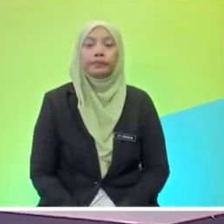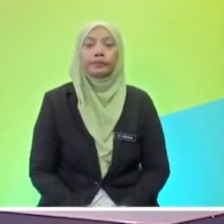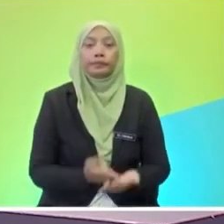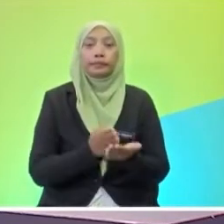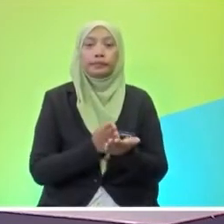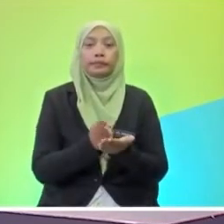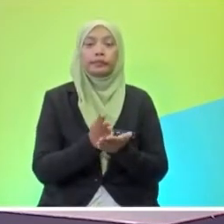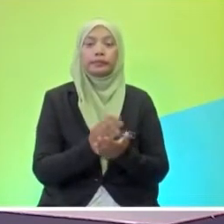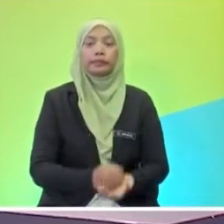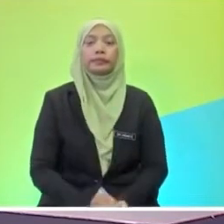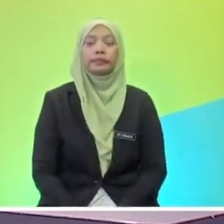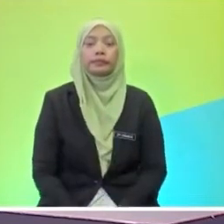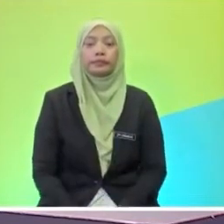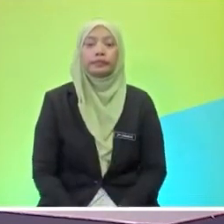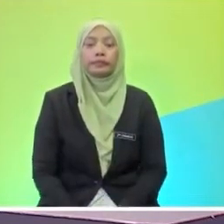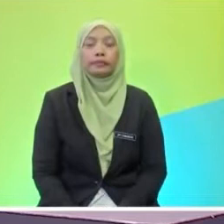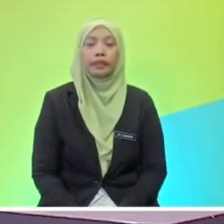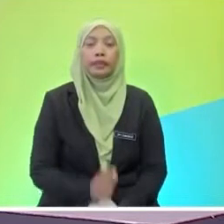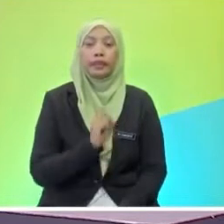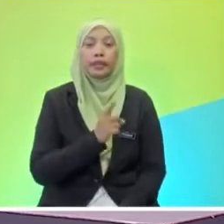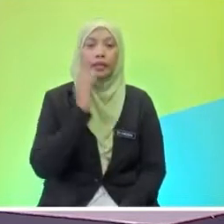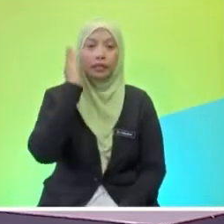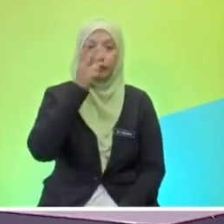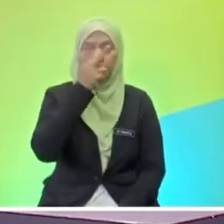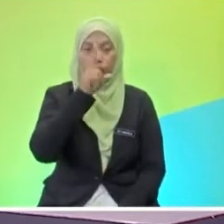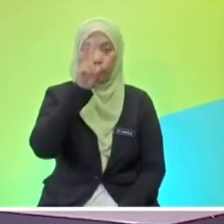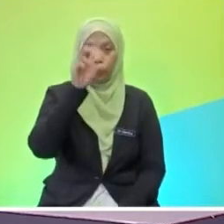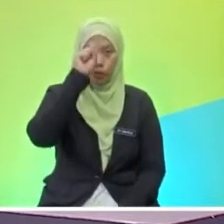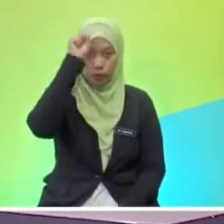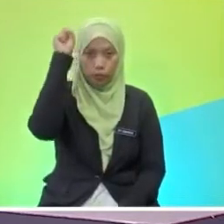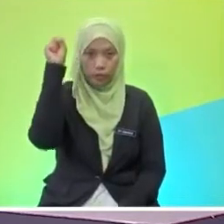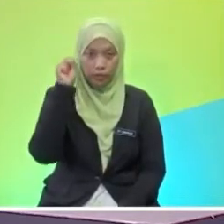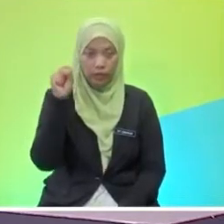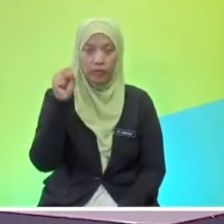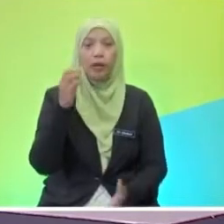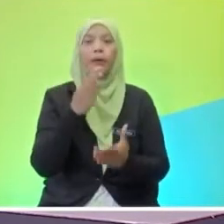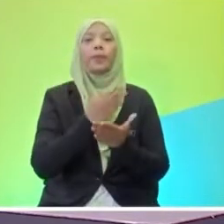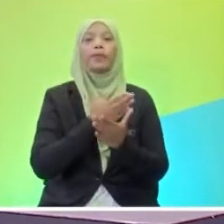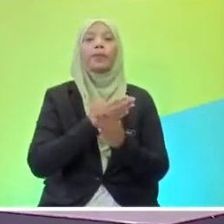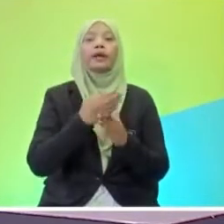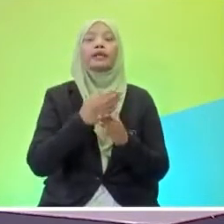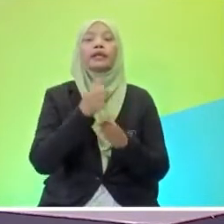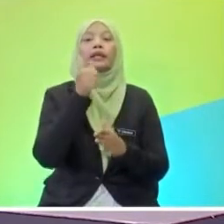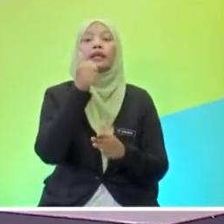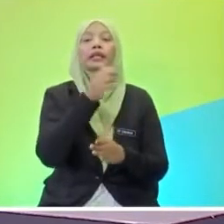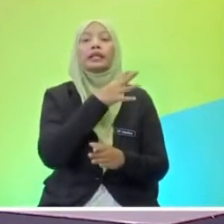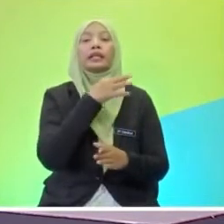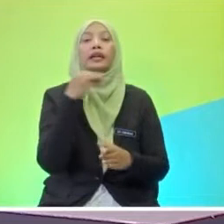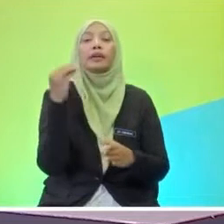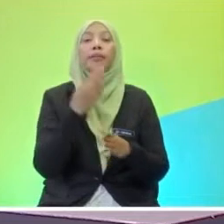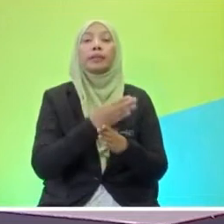Oke dia kita ke tengok 2 soalan ya ada soal yang bahagian E dan bahagian B Oke